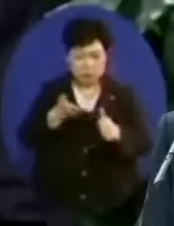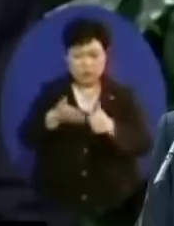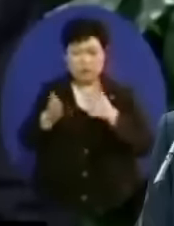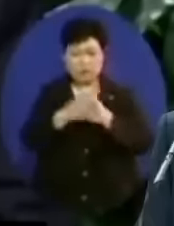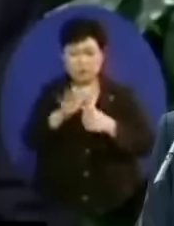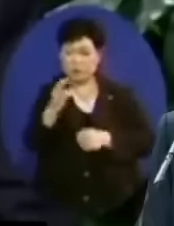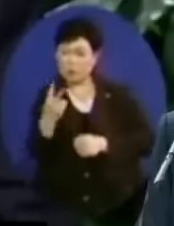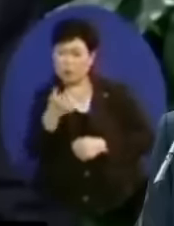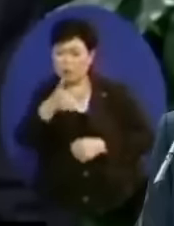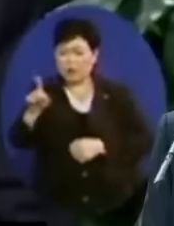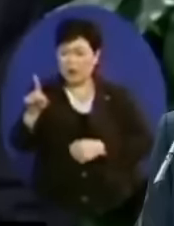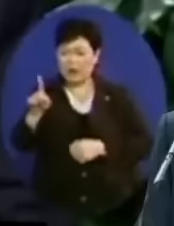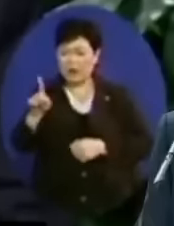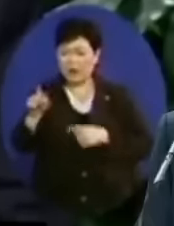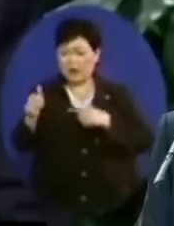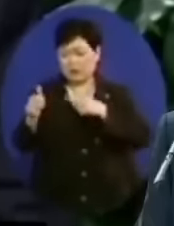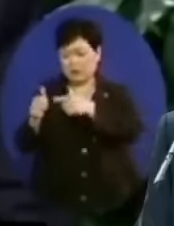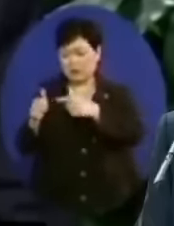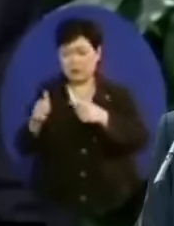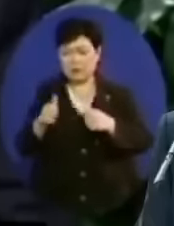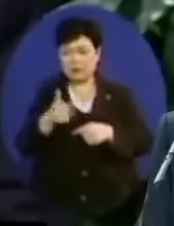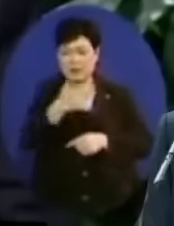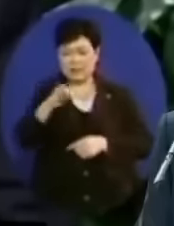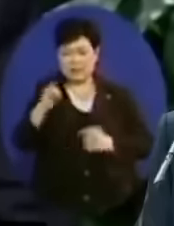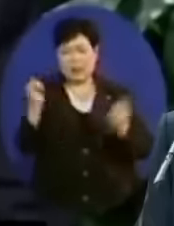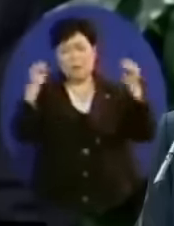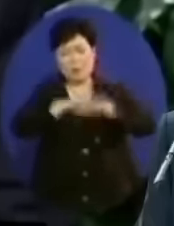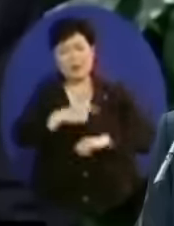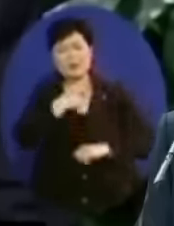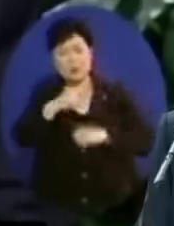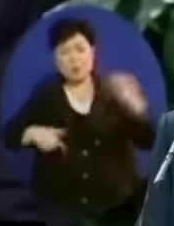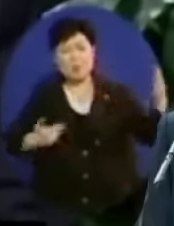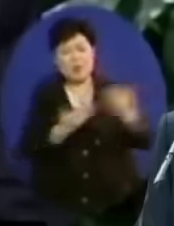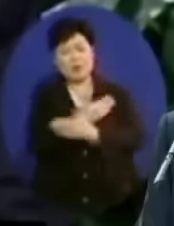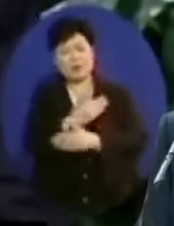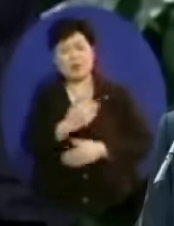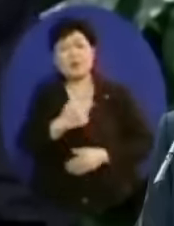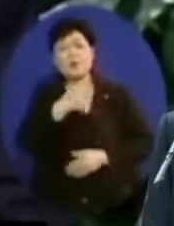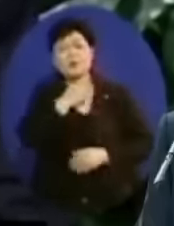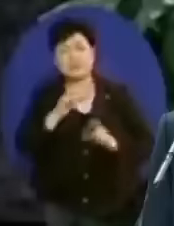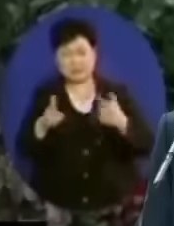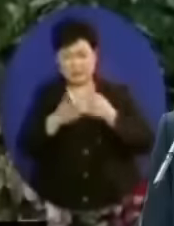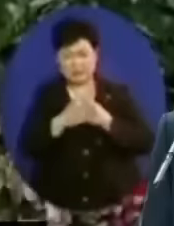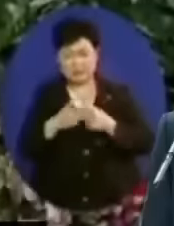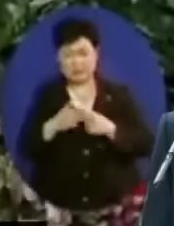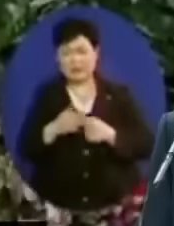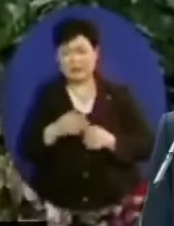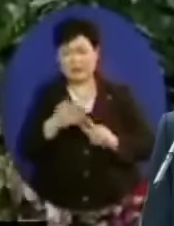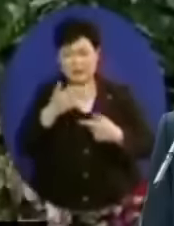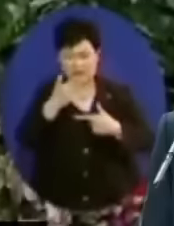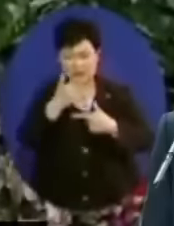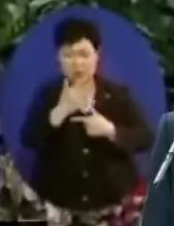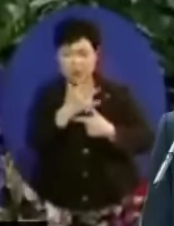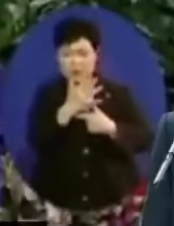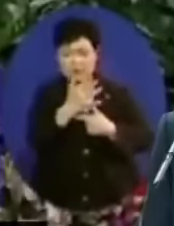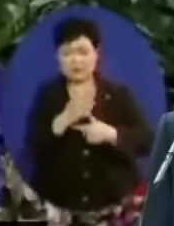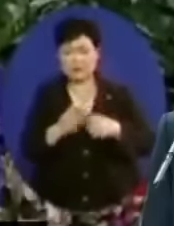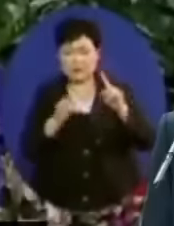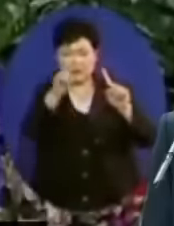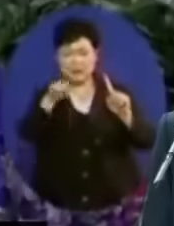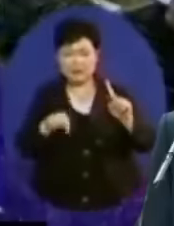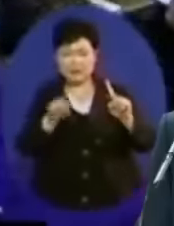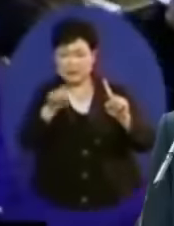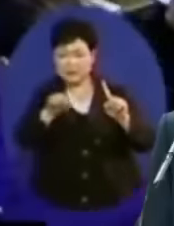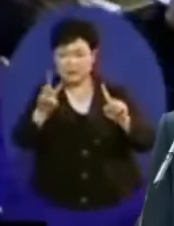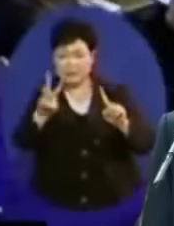요나는 니느웨가 멸망받기를 원하고 회개하여 살기를 원치 않았습니다. 요나서 1장 1절로 3절에 야훼의 말씀이